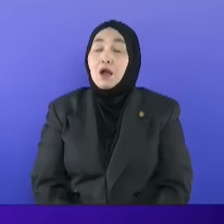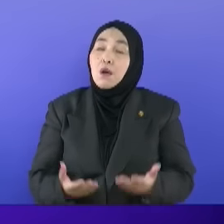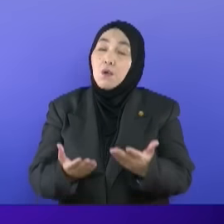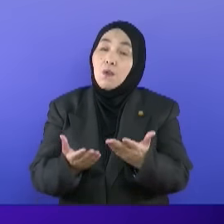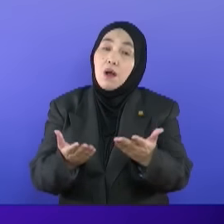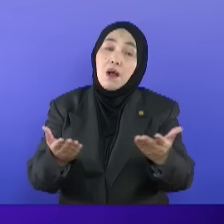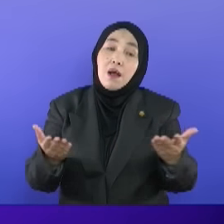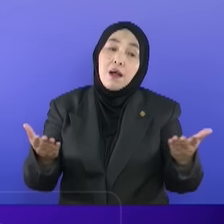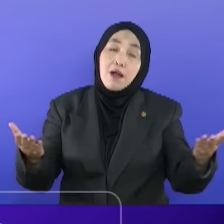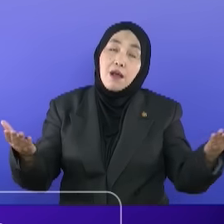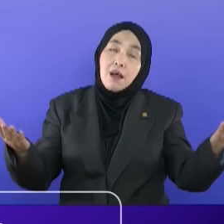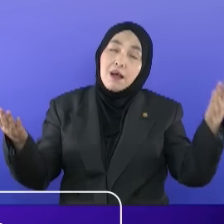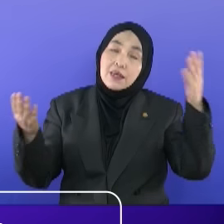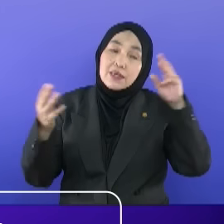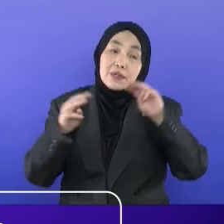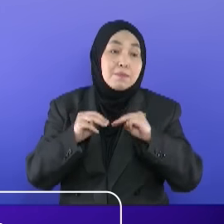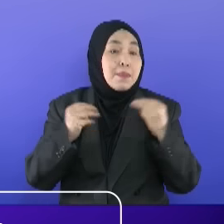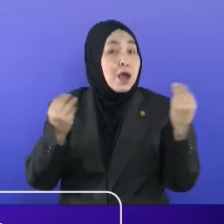Ya bani